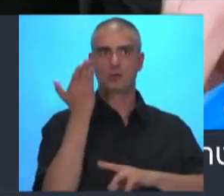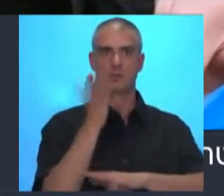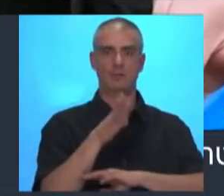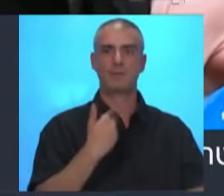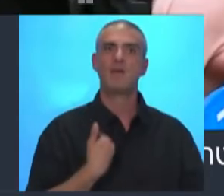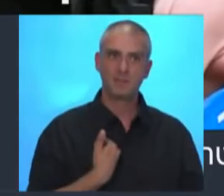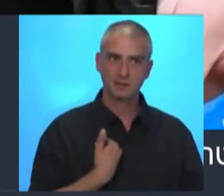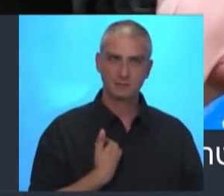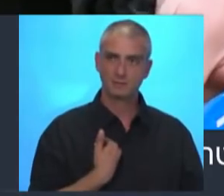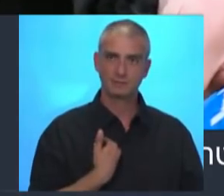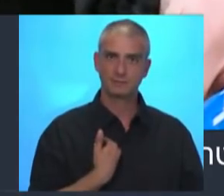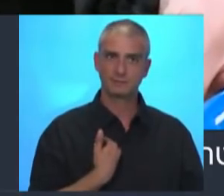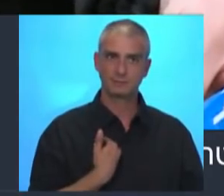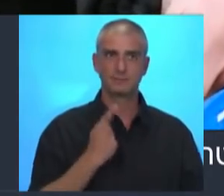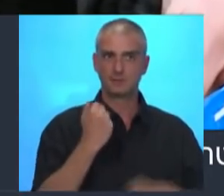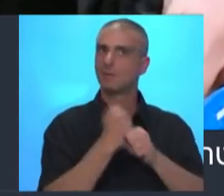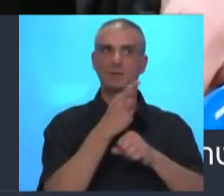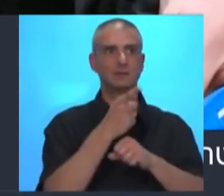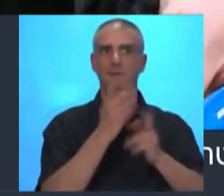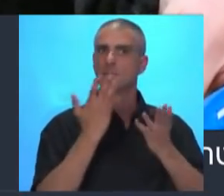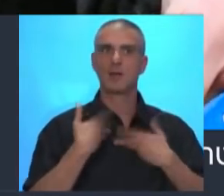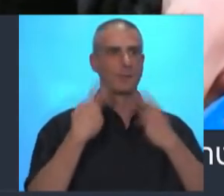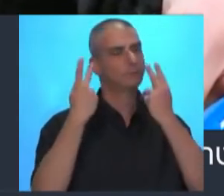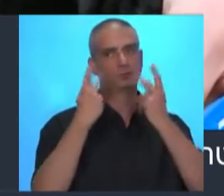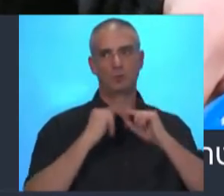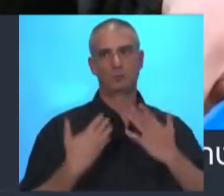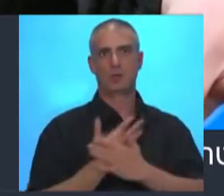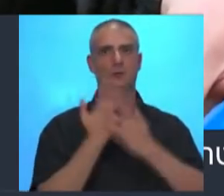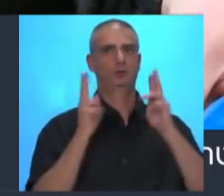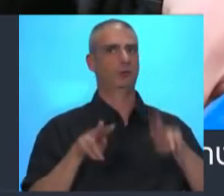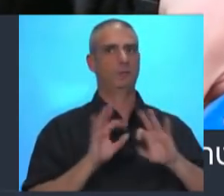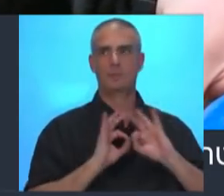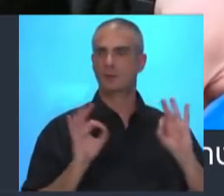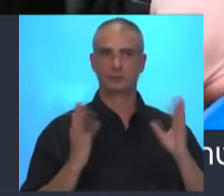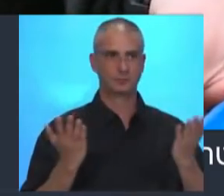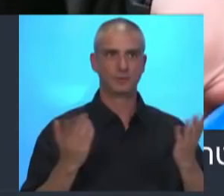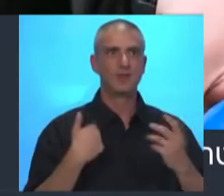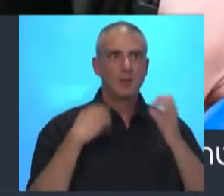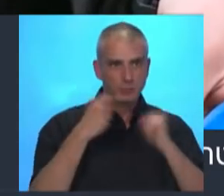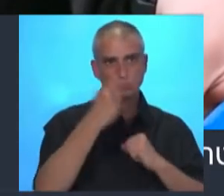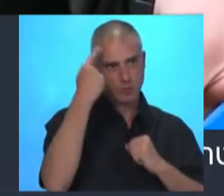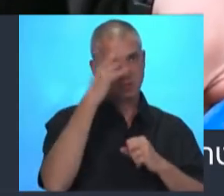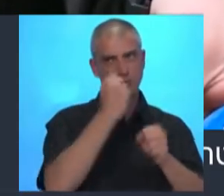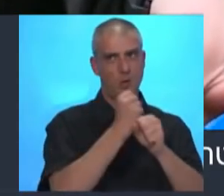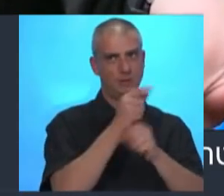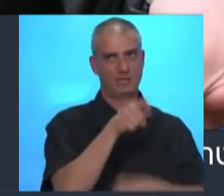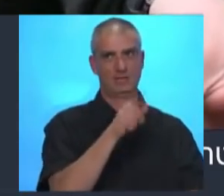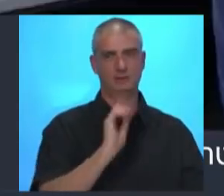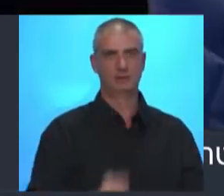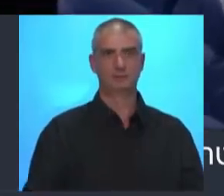la mort, eh bien son geste prend un sens tout à fait particulier, je suis certain que lui ne l'ignorait pas. quand il a posé